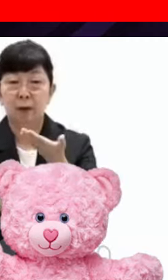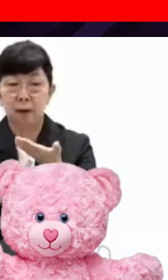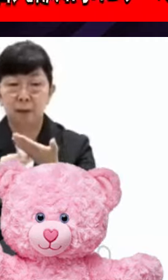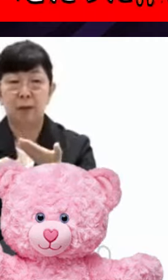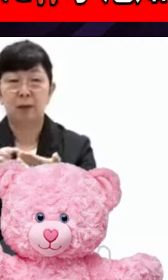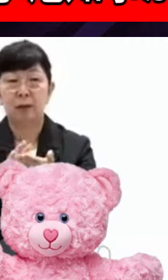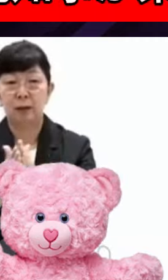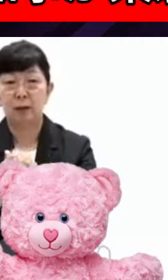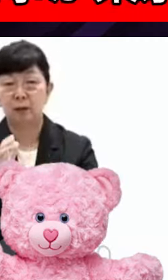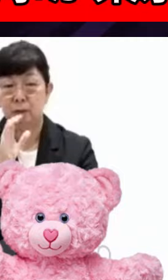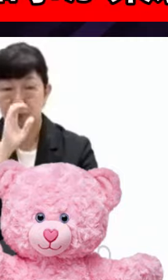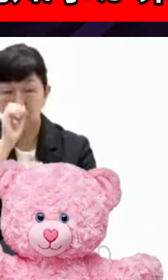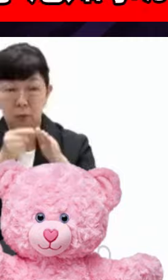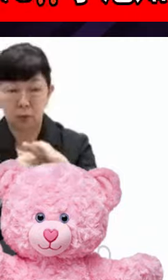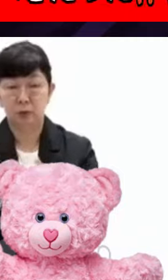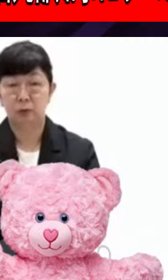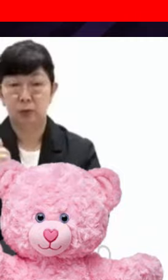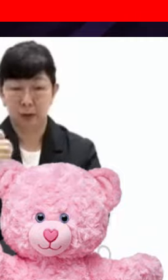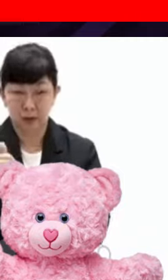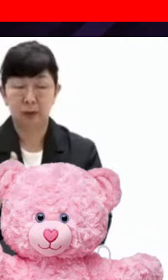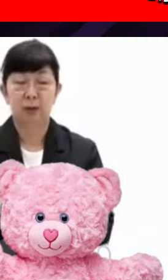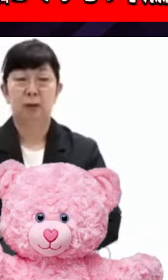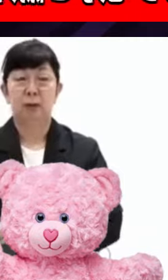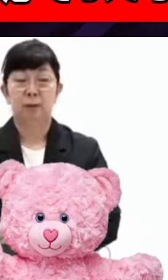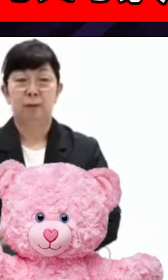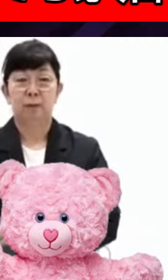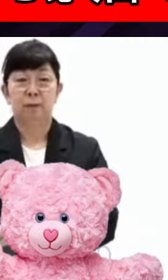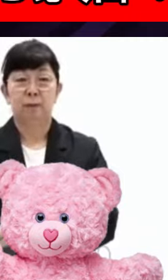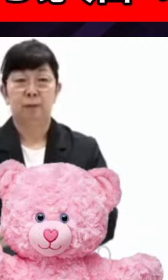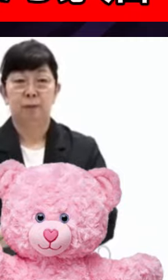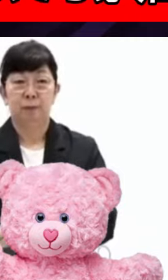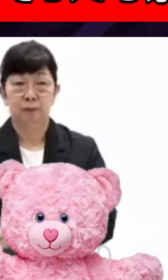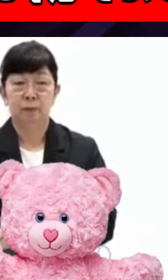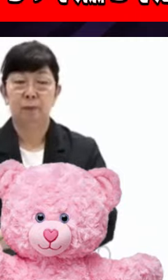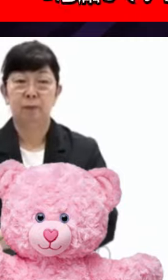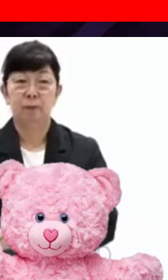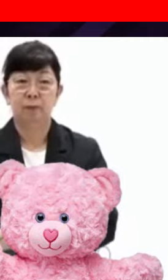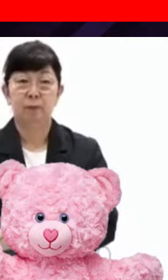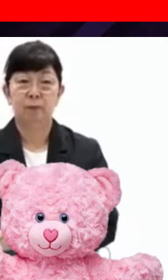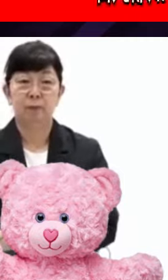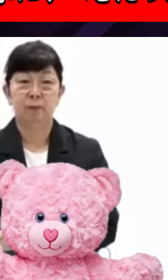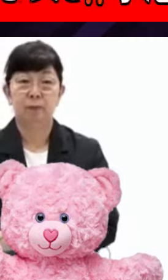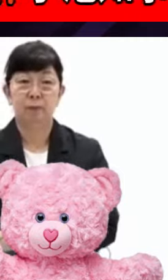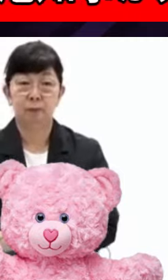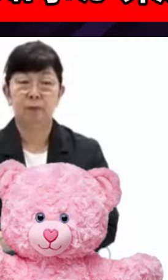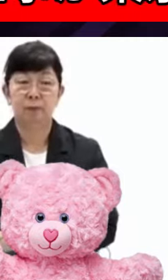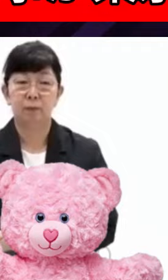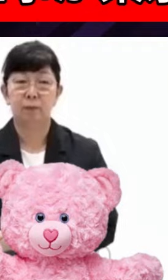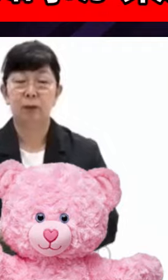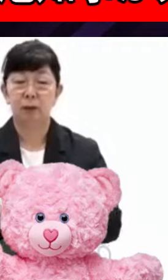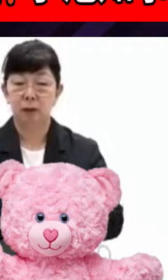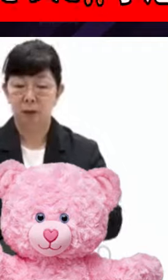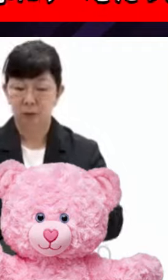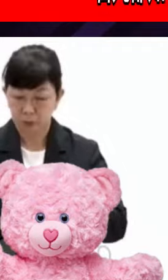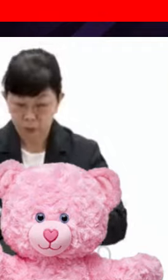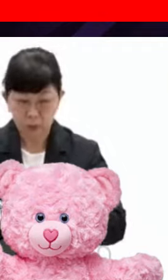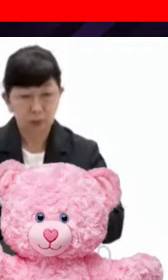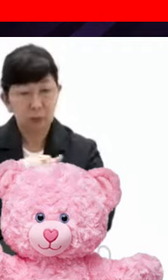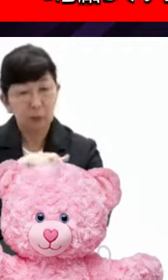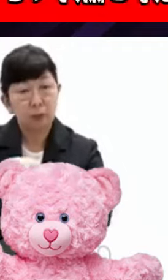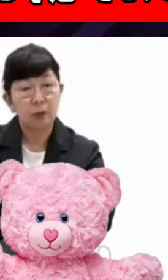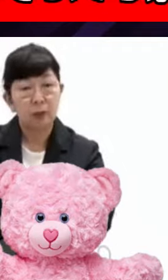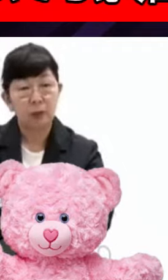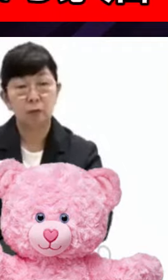吉村知事、それから私も今日の、その後のまた今日の日程の関係で途中